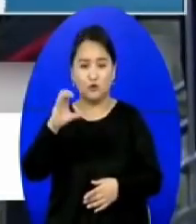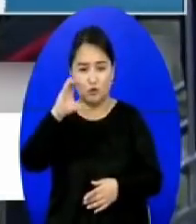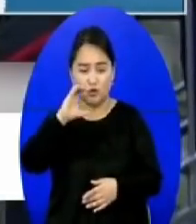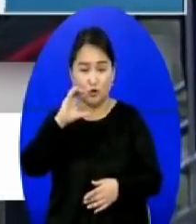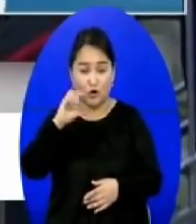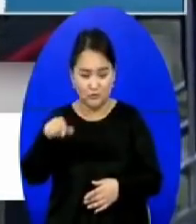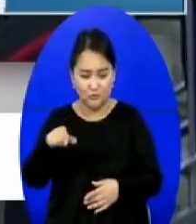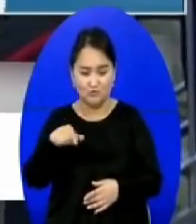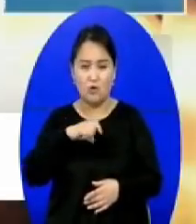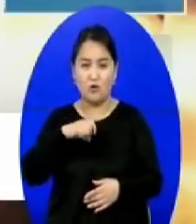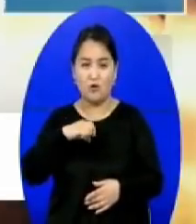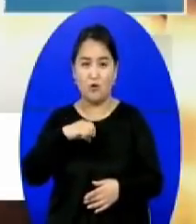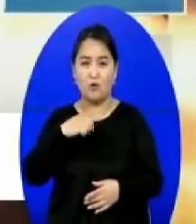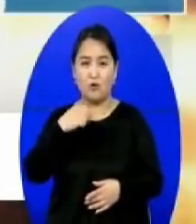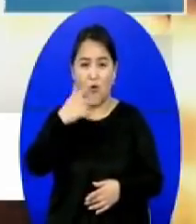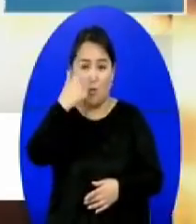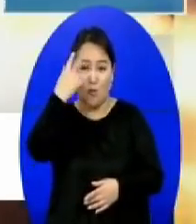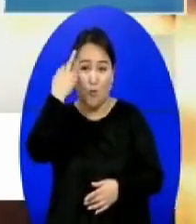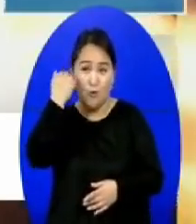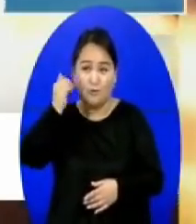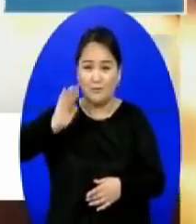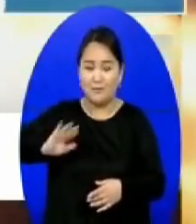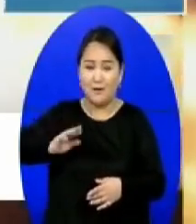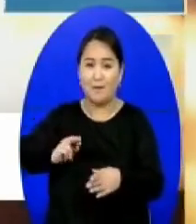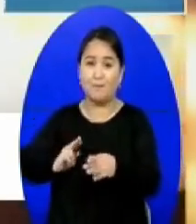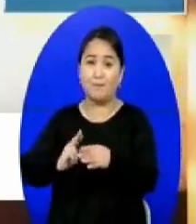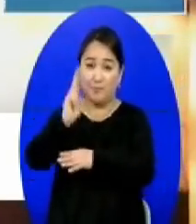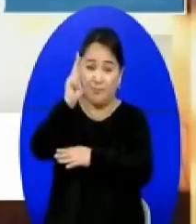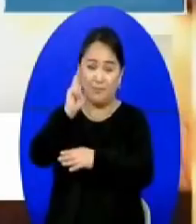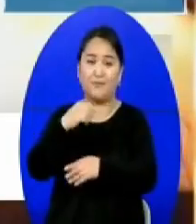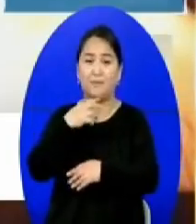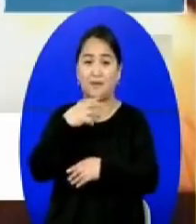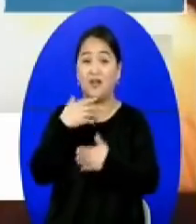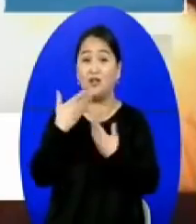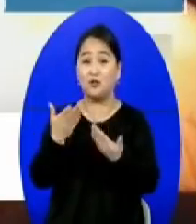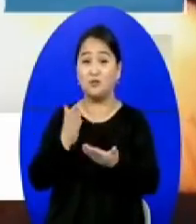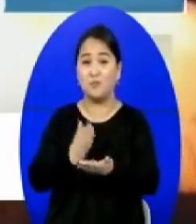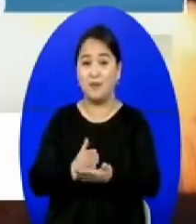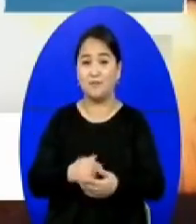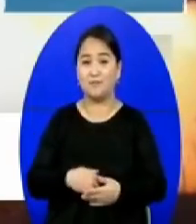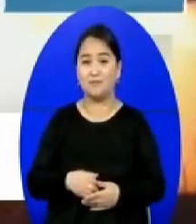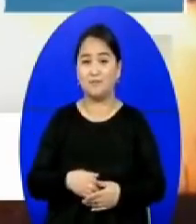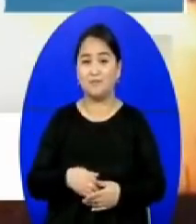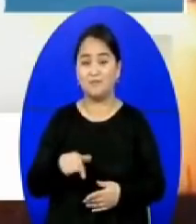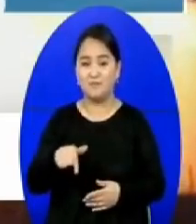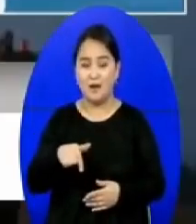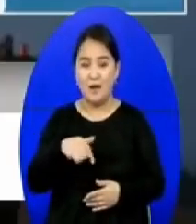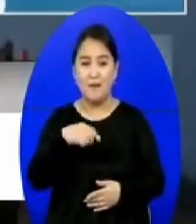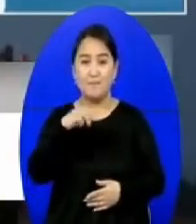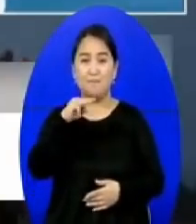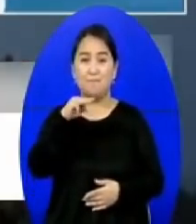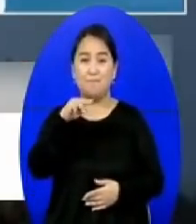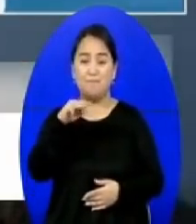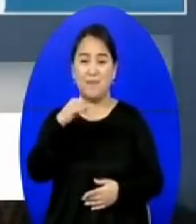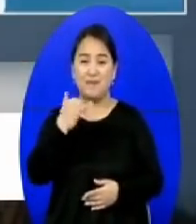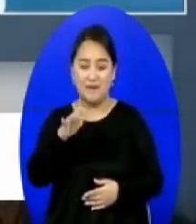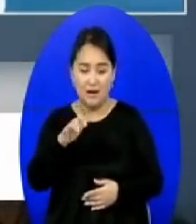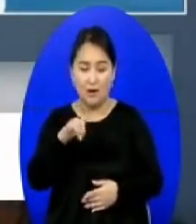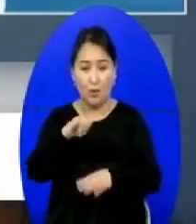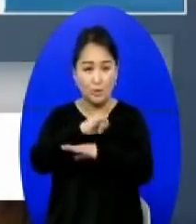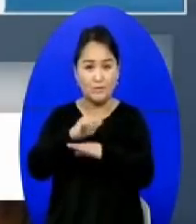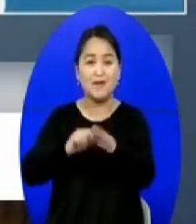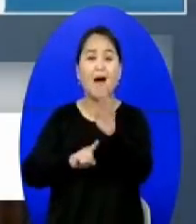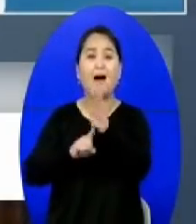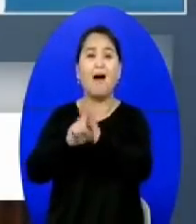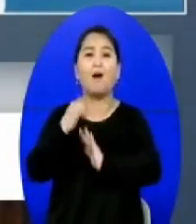дараа пуужин харвж байна гэдэг мэдээллийг бас олон улсын хэвлэлүүд онцолж байгаа. За Пиньяны хувьд бол өнгөрсөн 11-р сараас хойш анх удаа пуужин харуулж байгаа нь